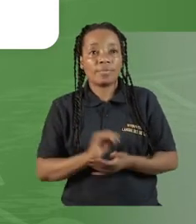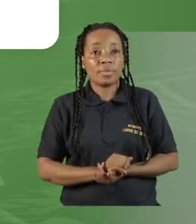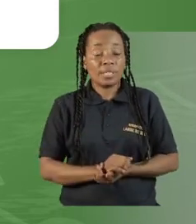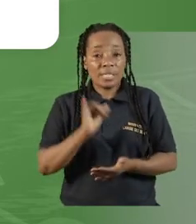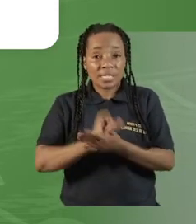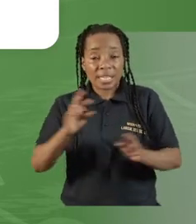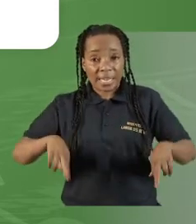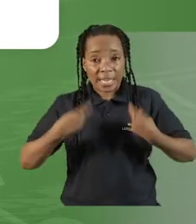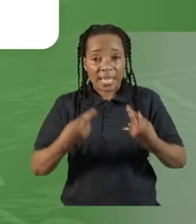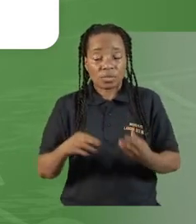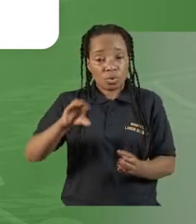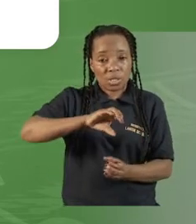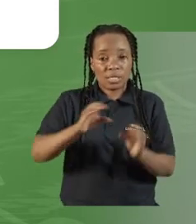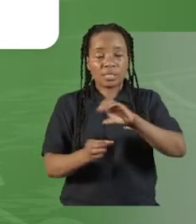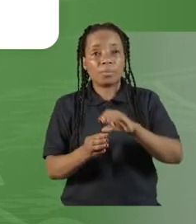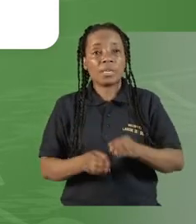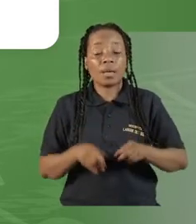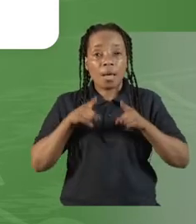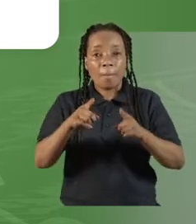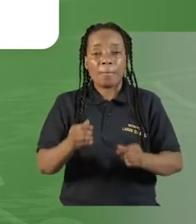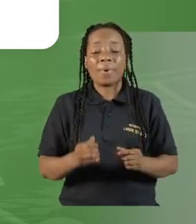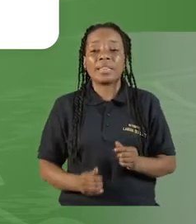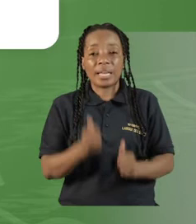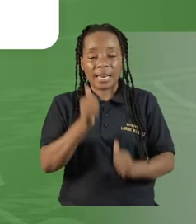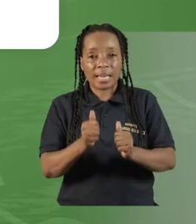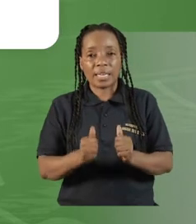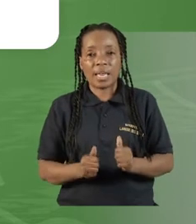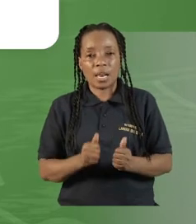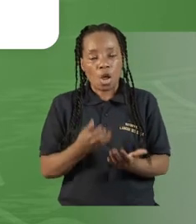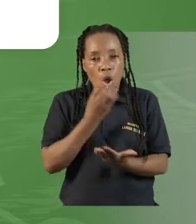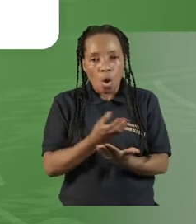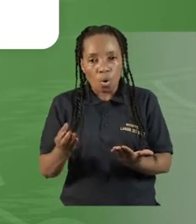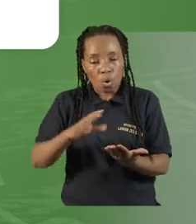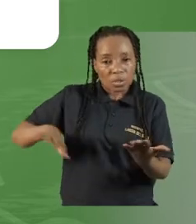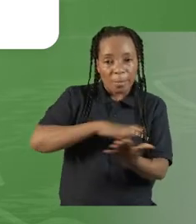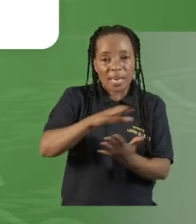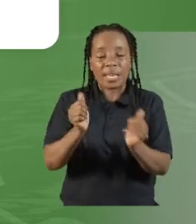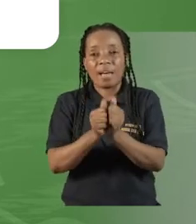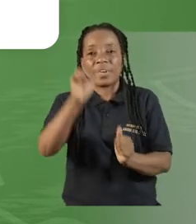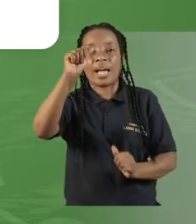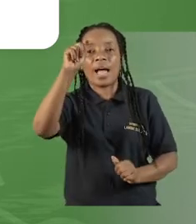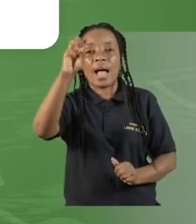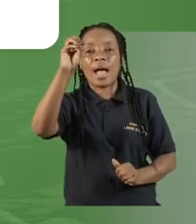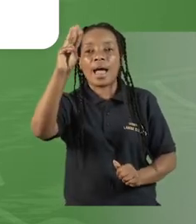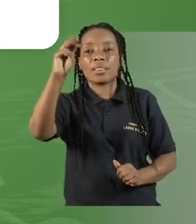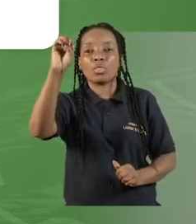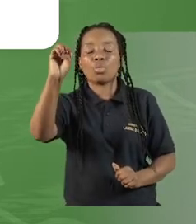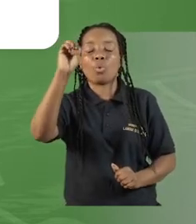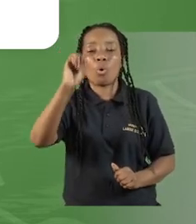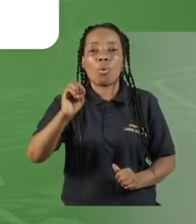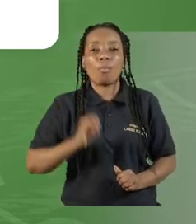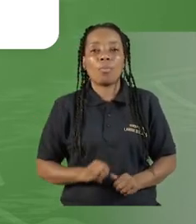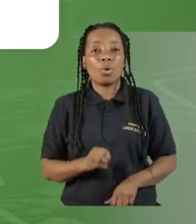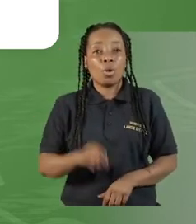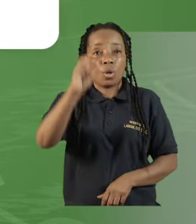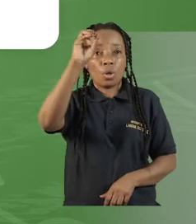au cours de laquelle un corps se combine avec des atomes d'oxygène. On dit qu'il y a un